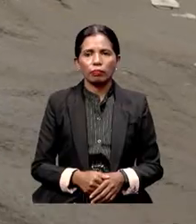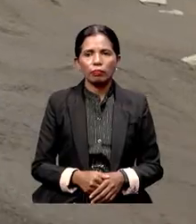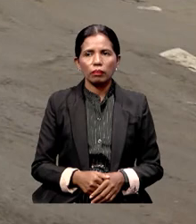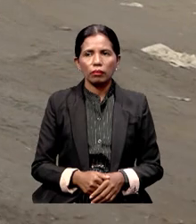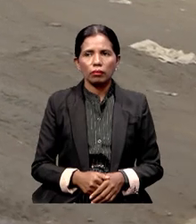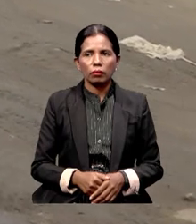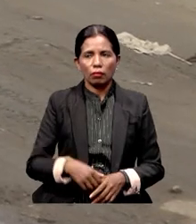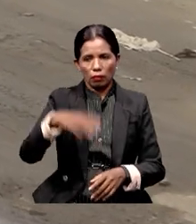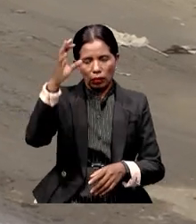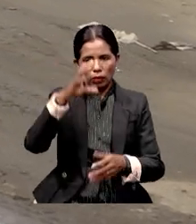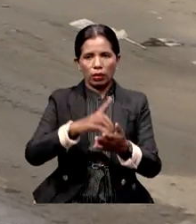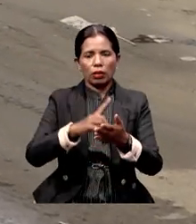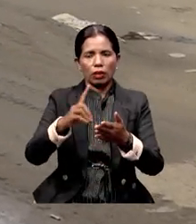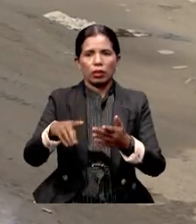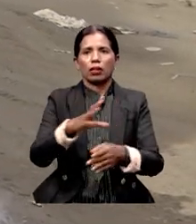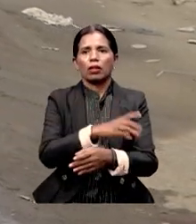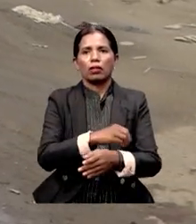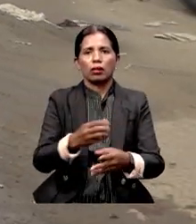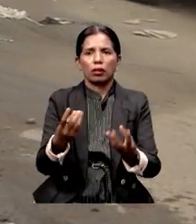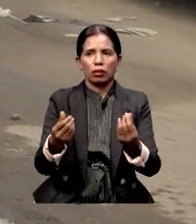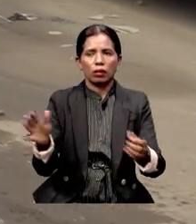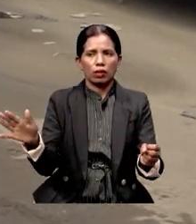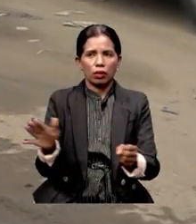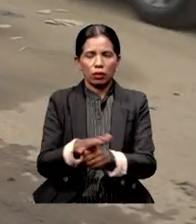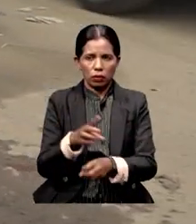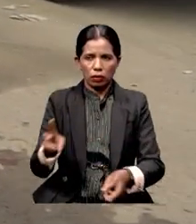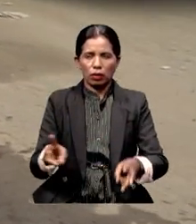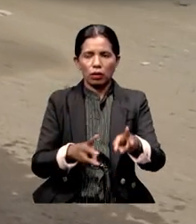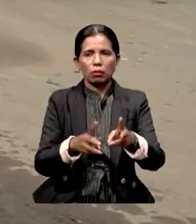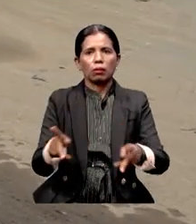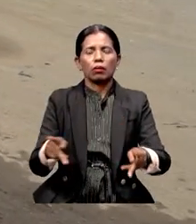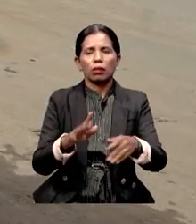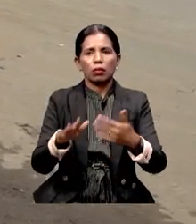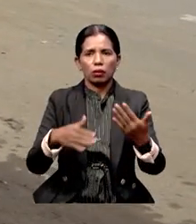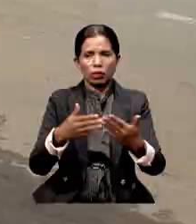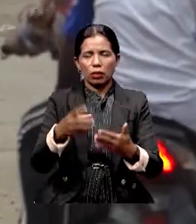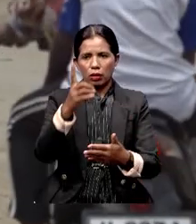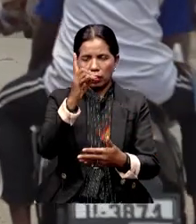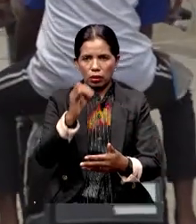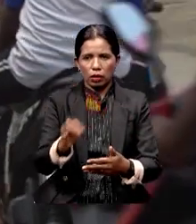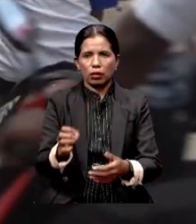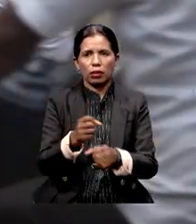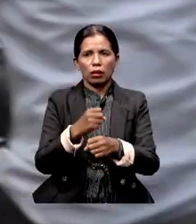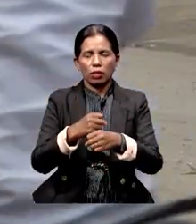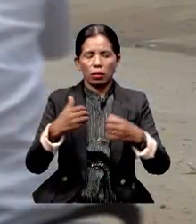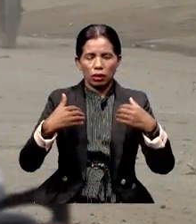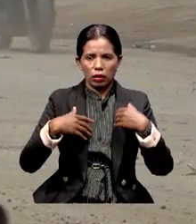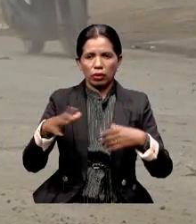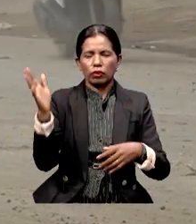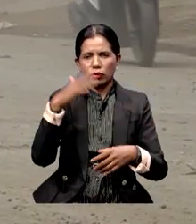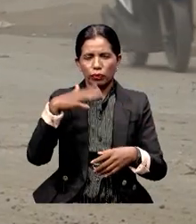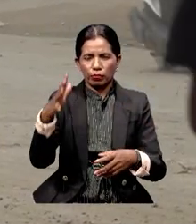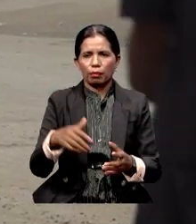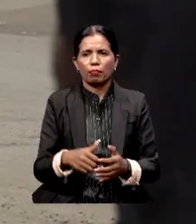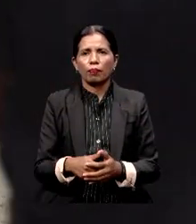Há foi nuda semana hirak nei raitahu na konu iha estrada publiku sira iha kapital Dili hodi hamosu urairahun.